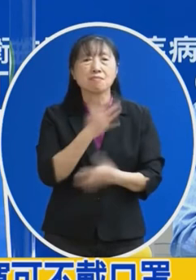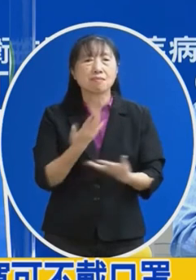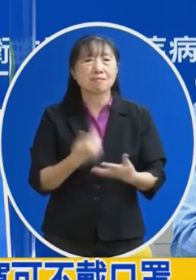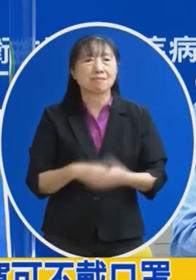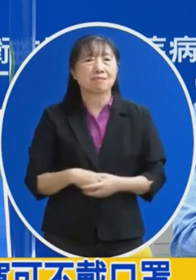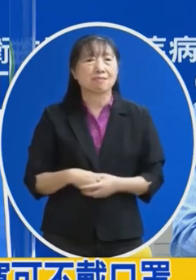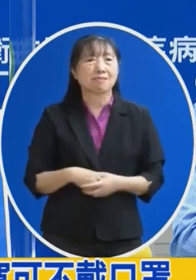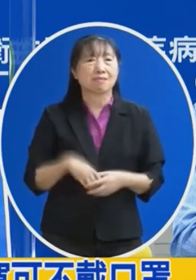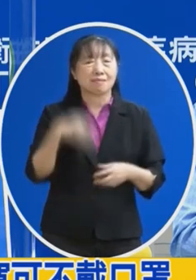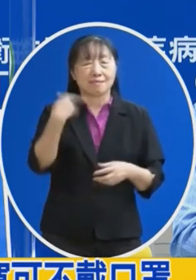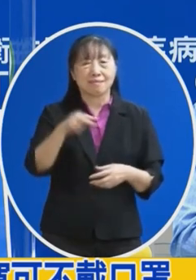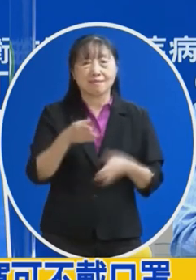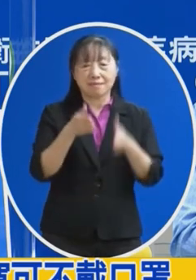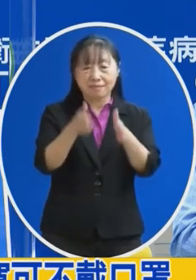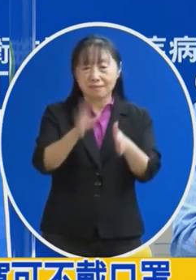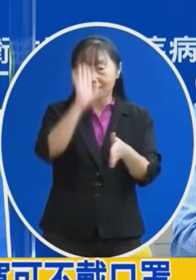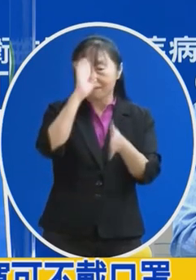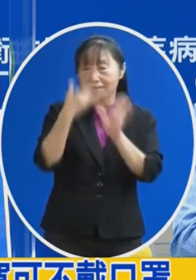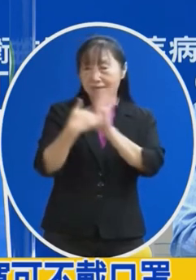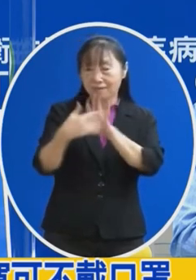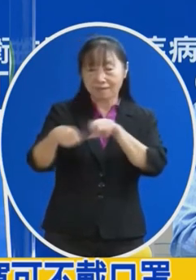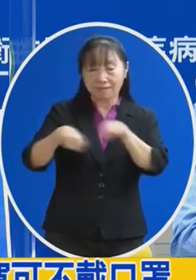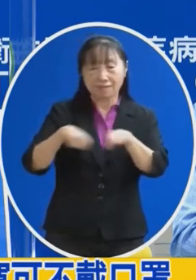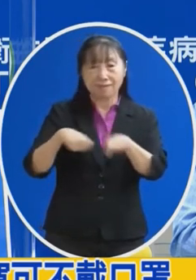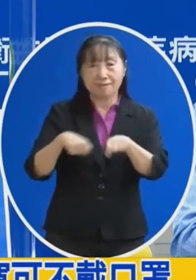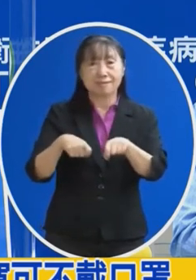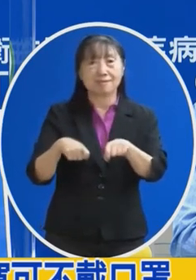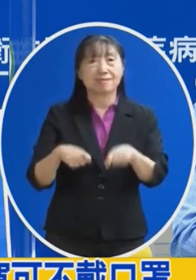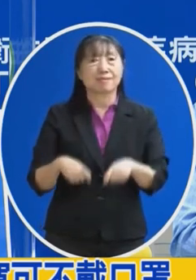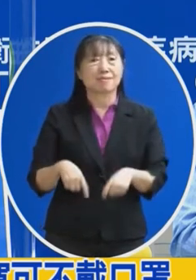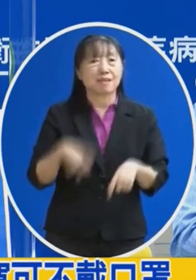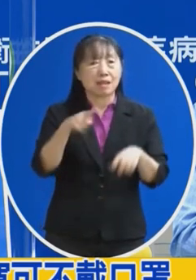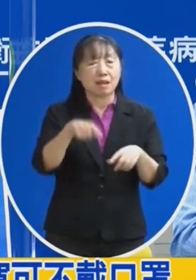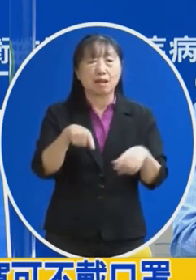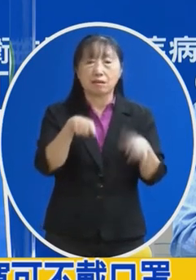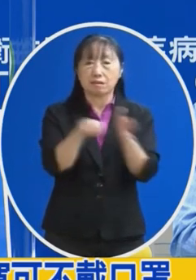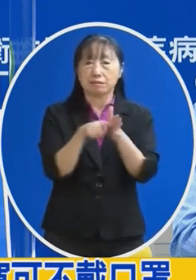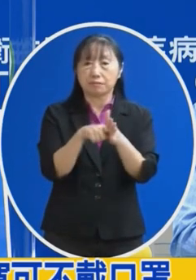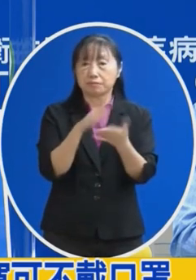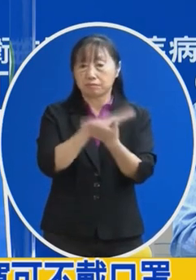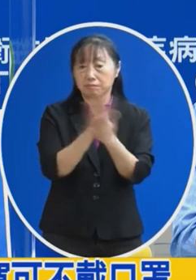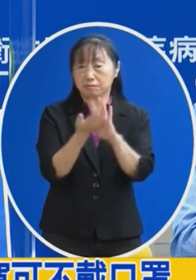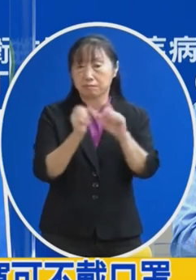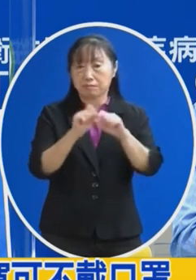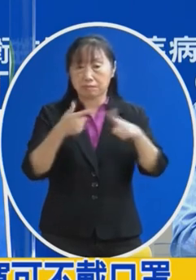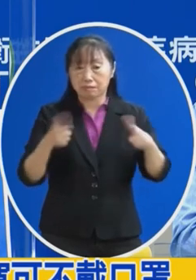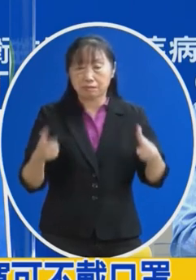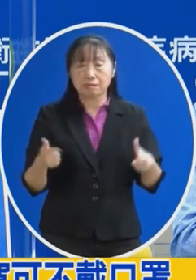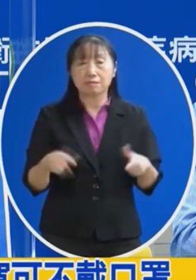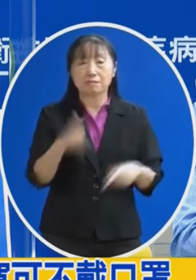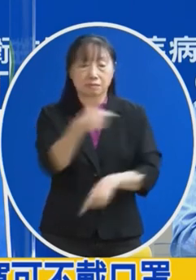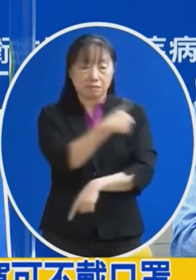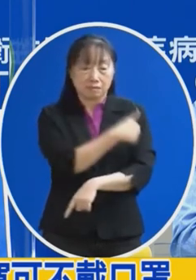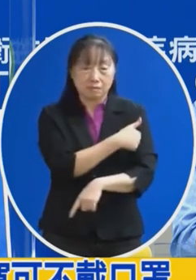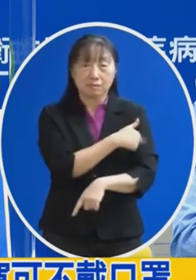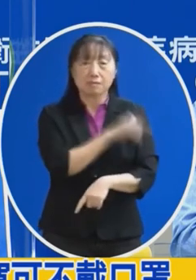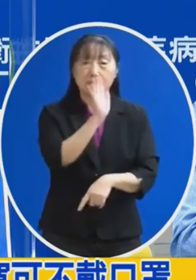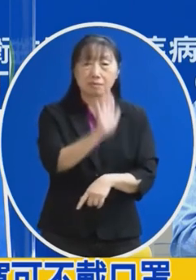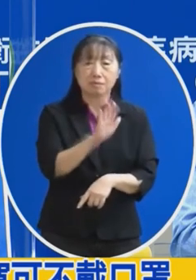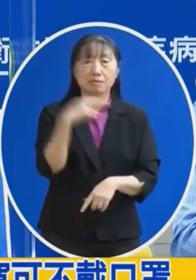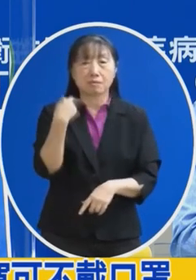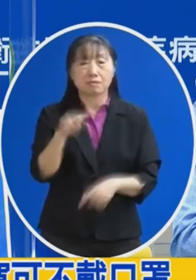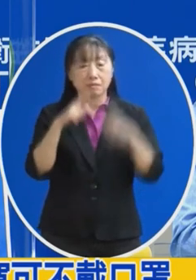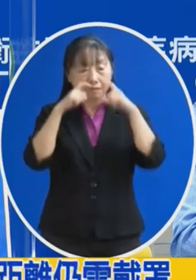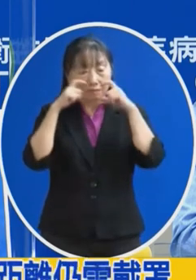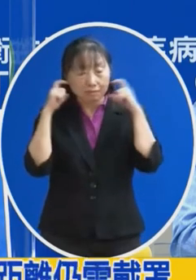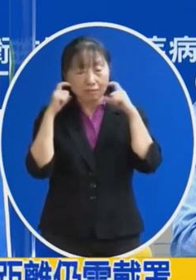第二个，在我们整体在防疫政策里面，它是多重多层次的，所以是打疫苗也好，那就是